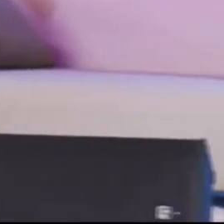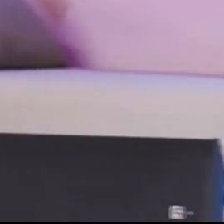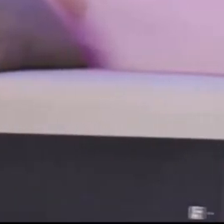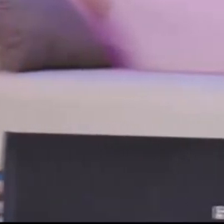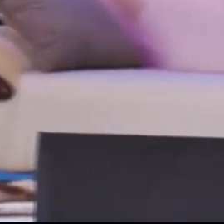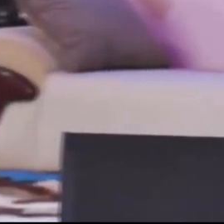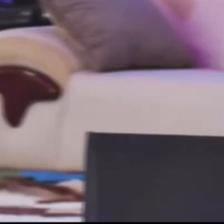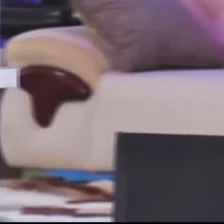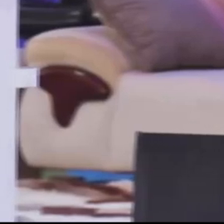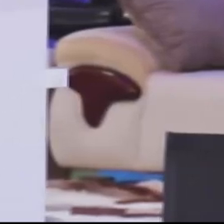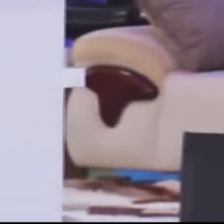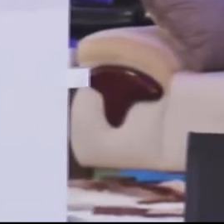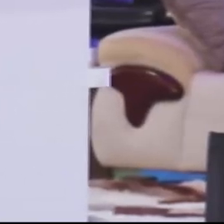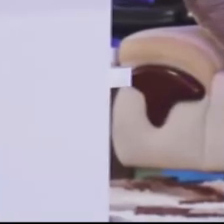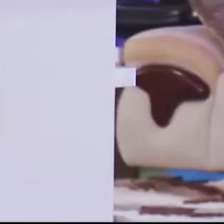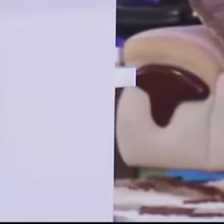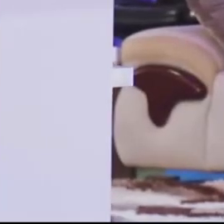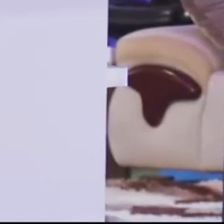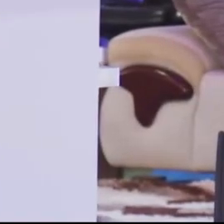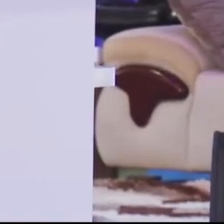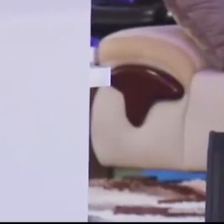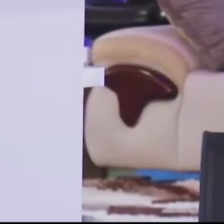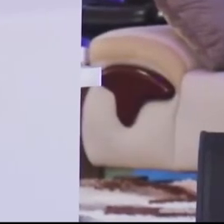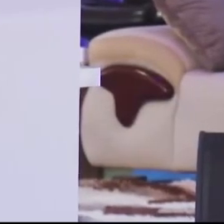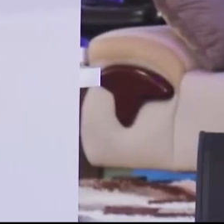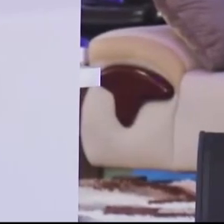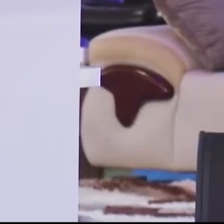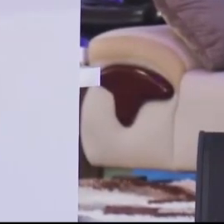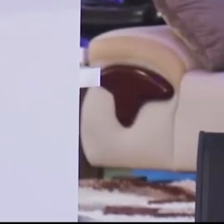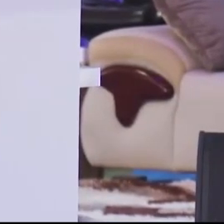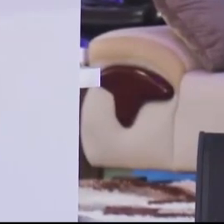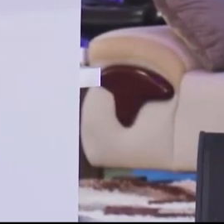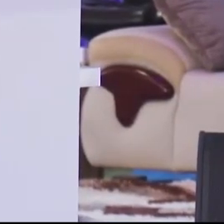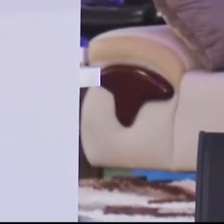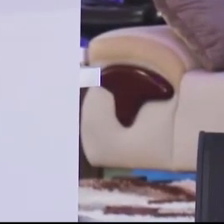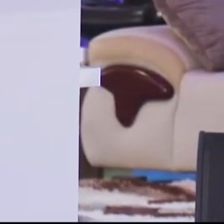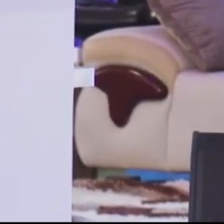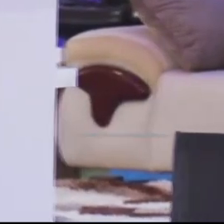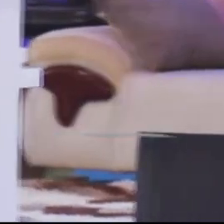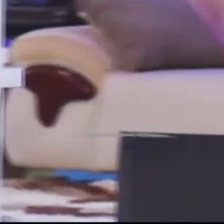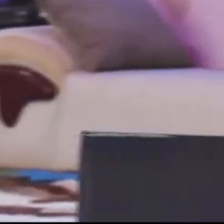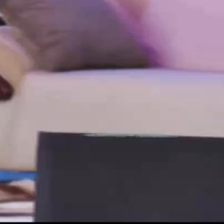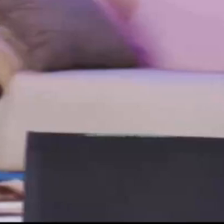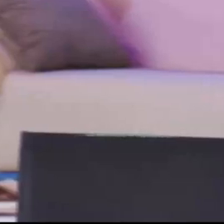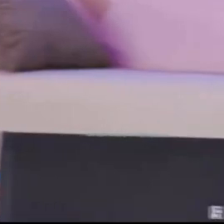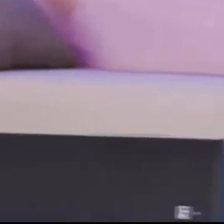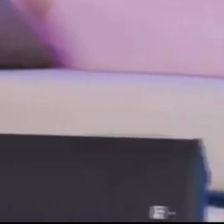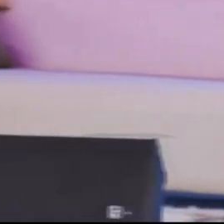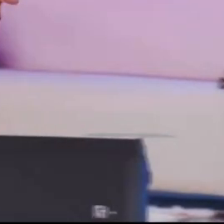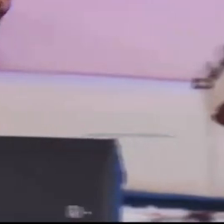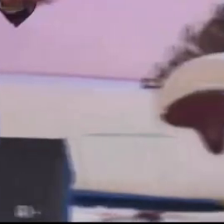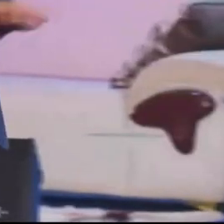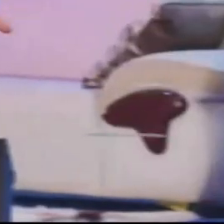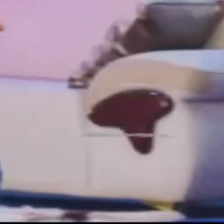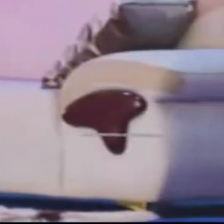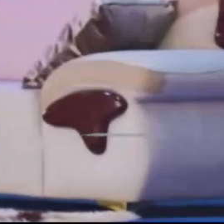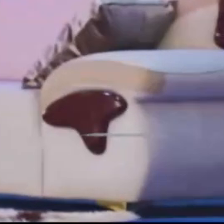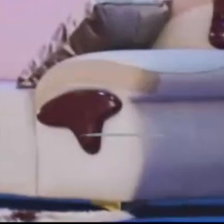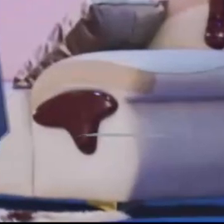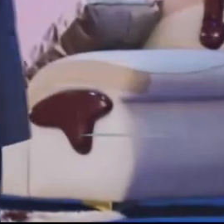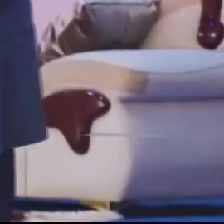sa vie ans se sont passés tout cela est passé il dans 60 ans